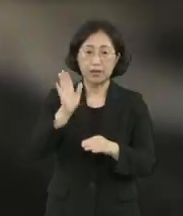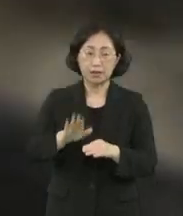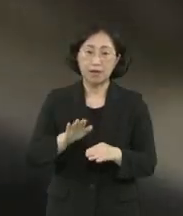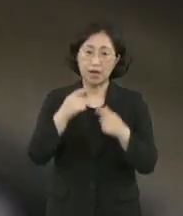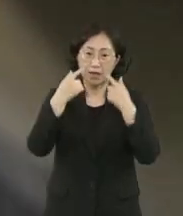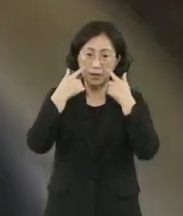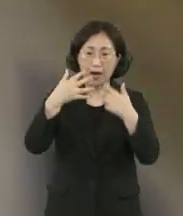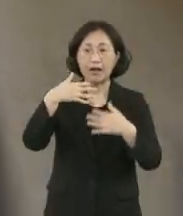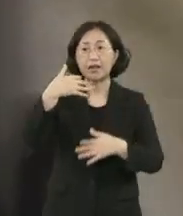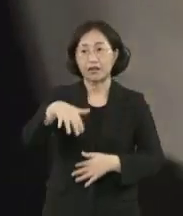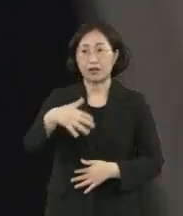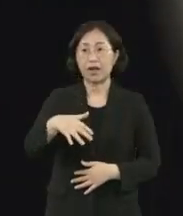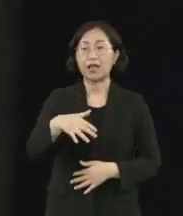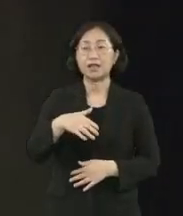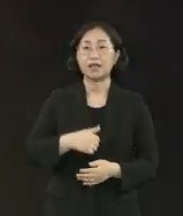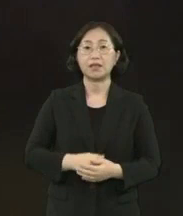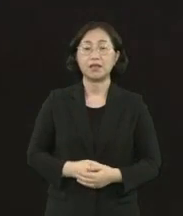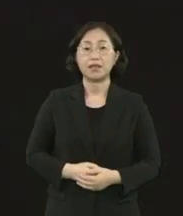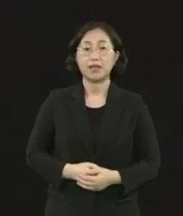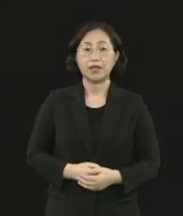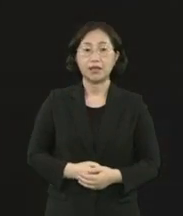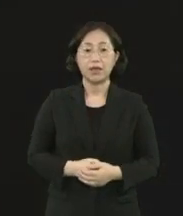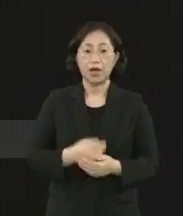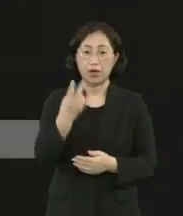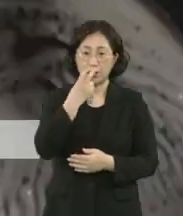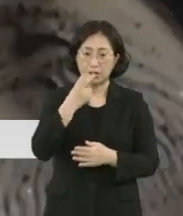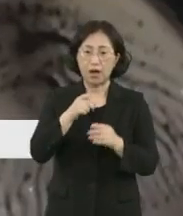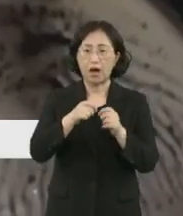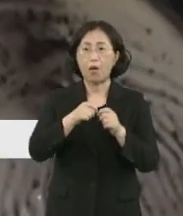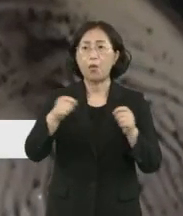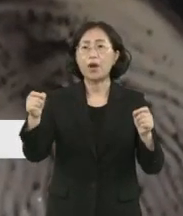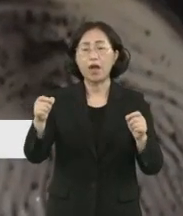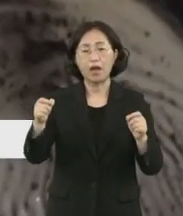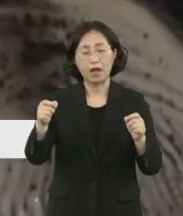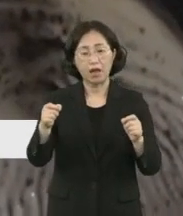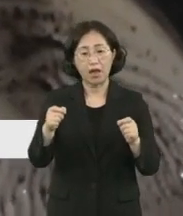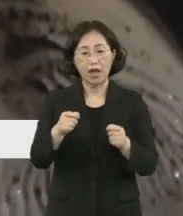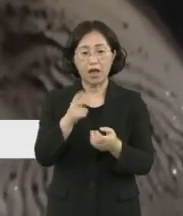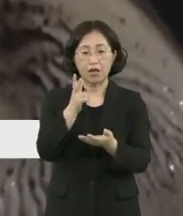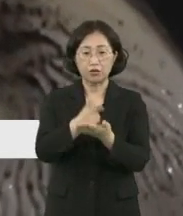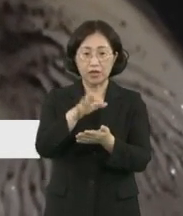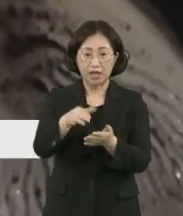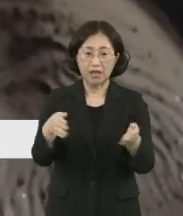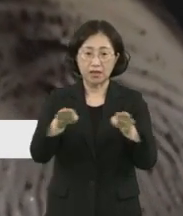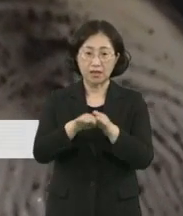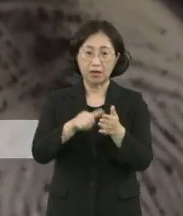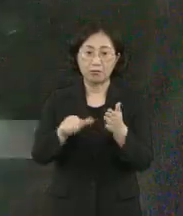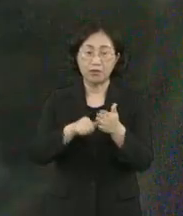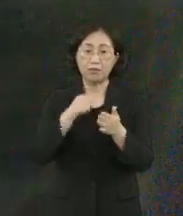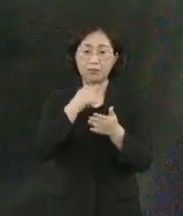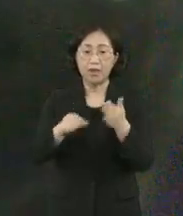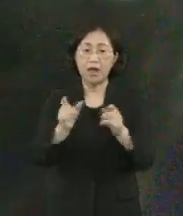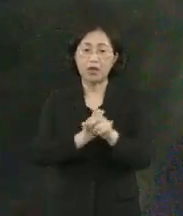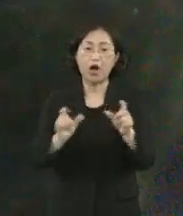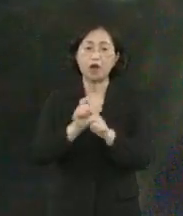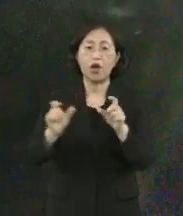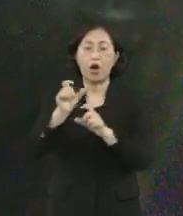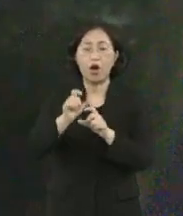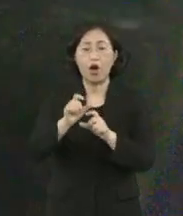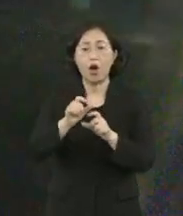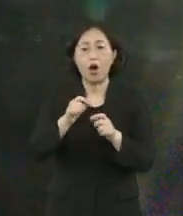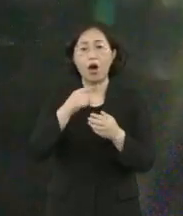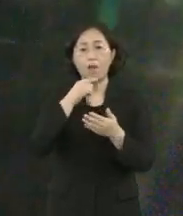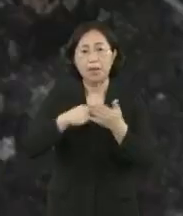아직 밝혀지지 않고 있습니다. 더욱이 조사가 계속될수록 주차장 시설물 피해도 속속 드러나 정확한 피해